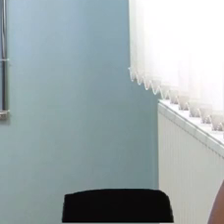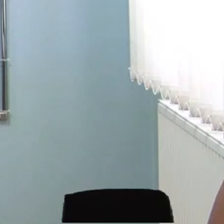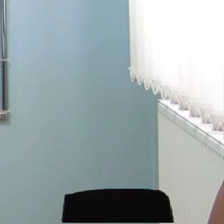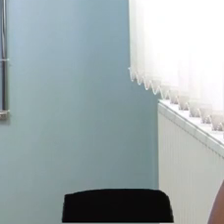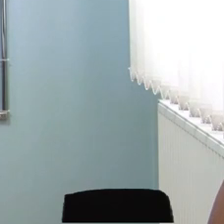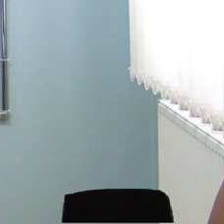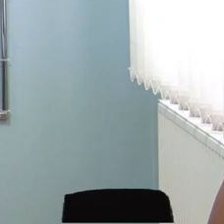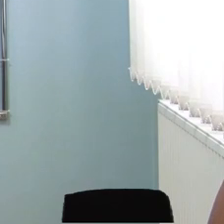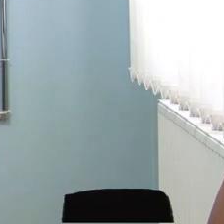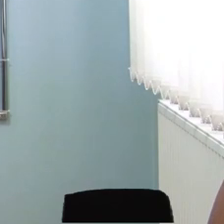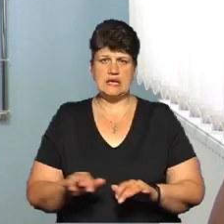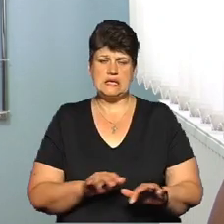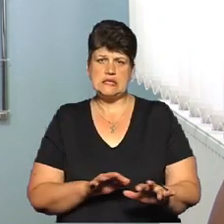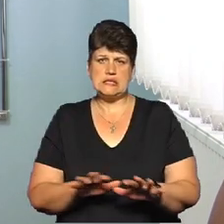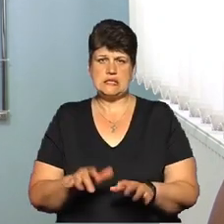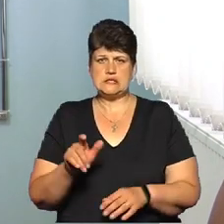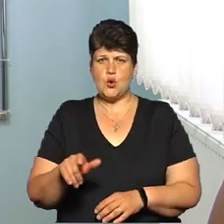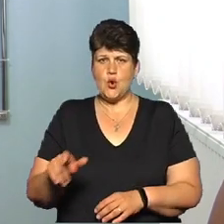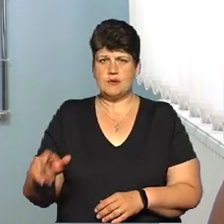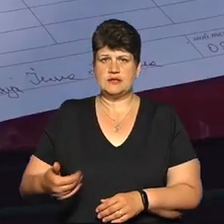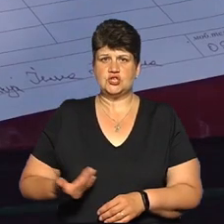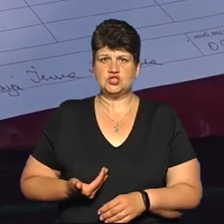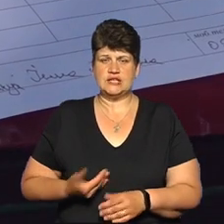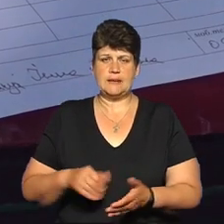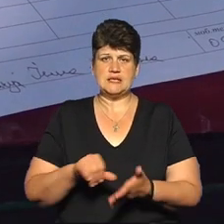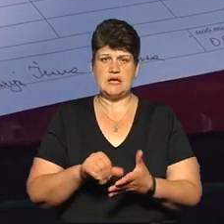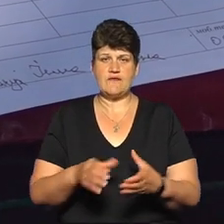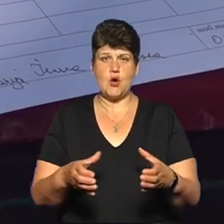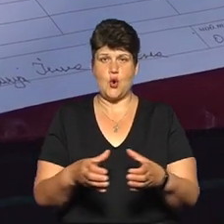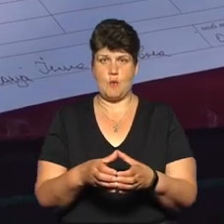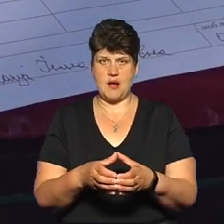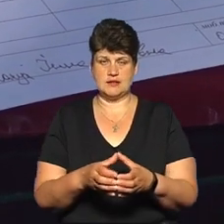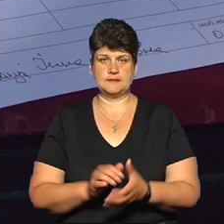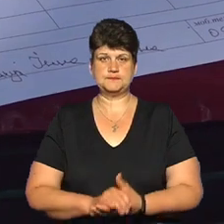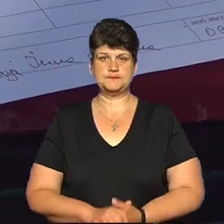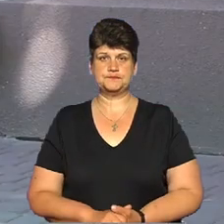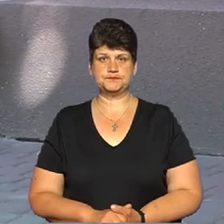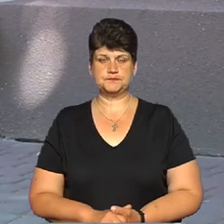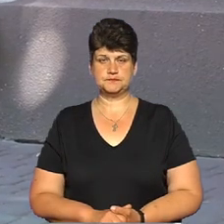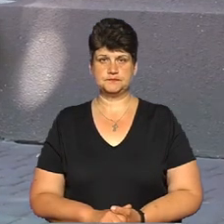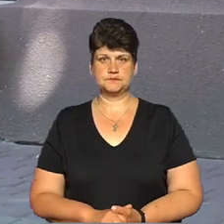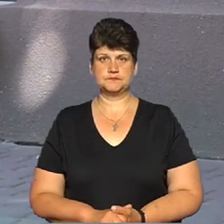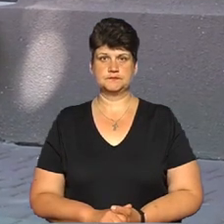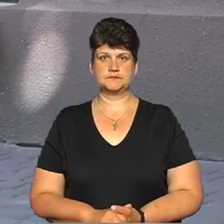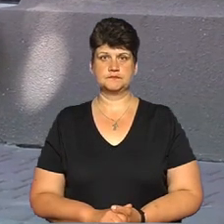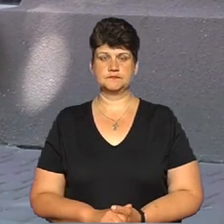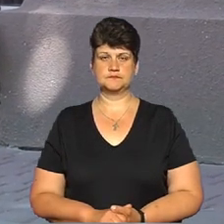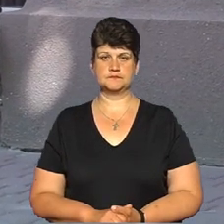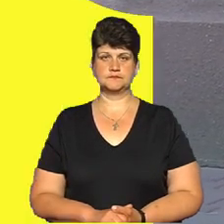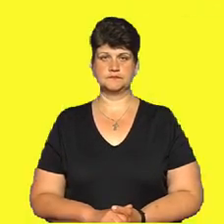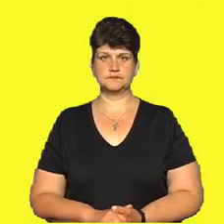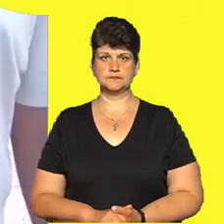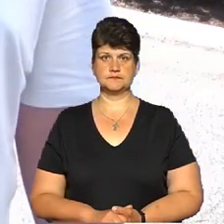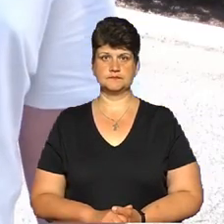з громадянами, жителями, представниками громади. Мирослава Західна, Оксана Галіяш, Андрій Прокопів. Новини на Суспільному.